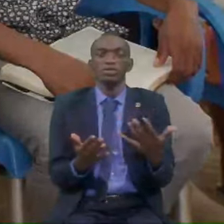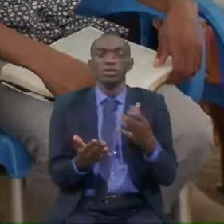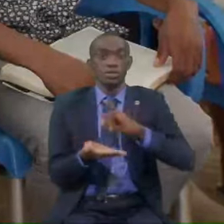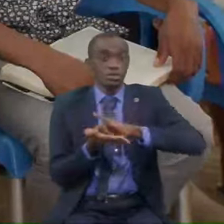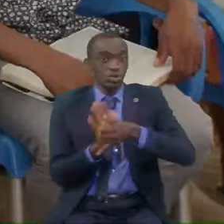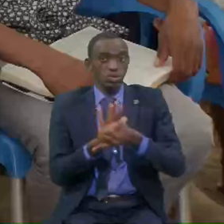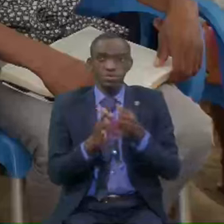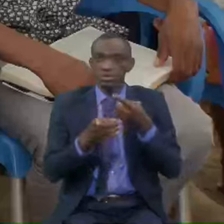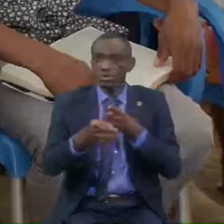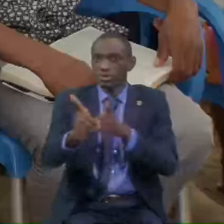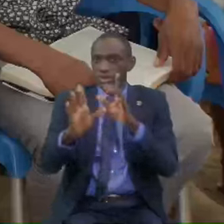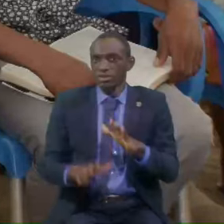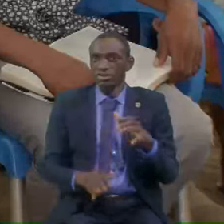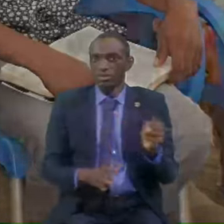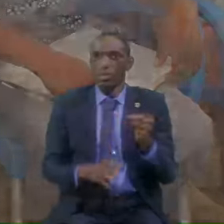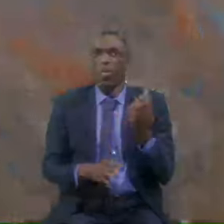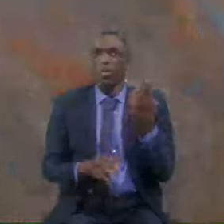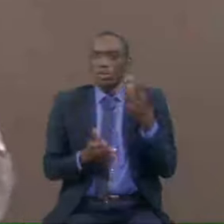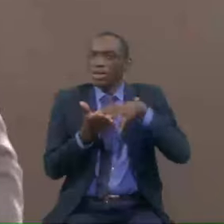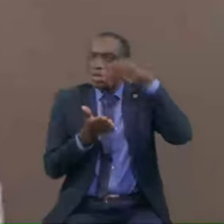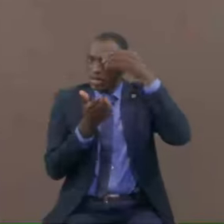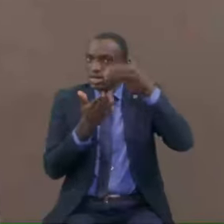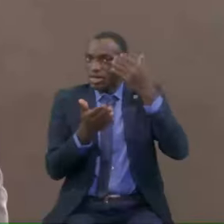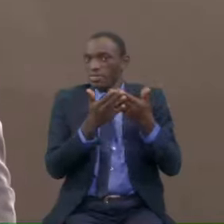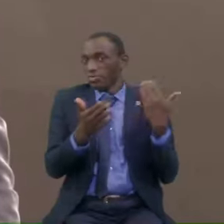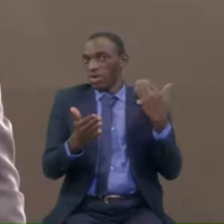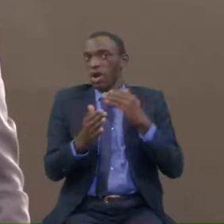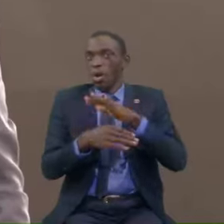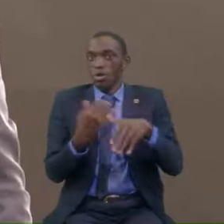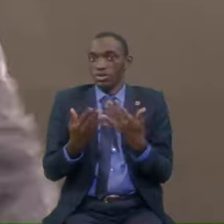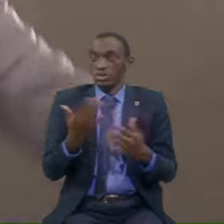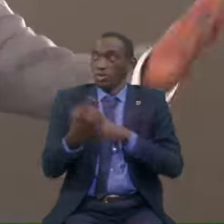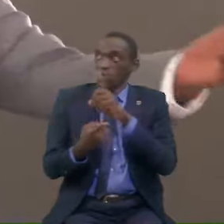Ses disciples avaient reçu toutes choses,